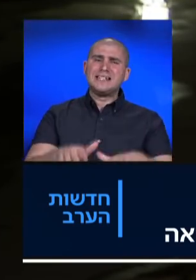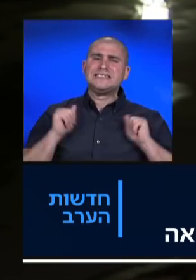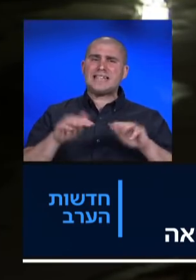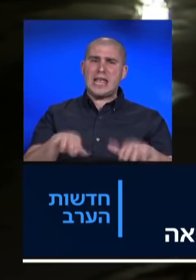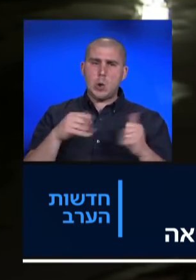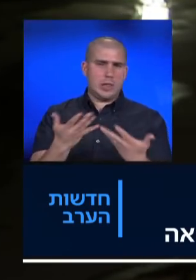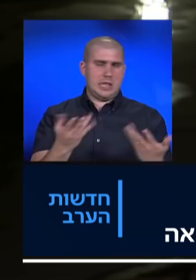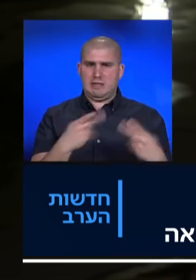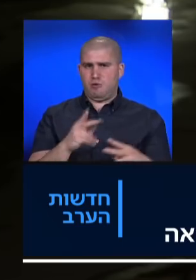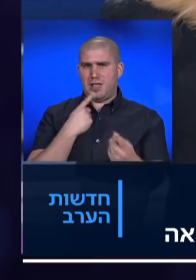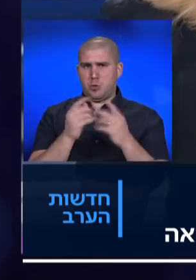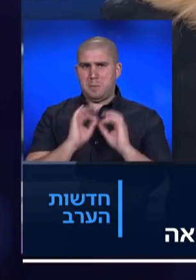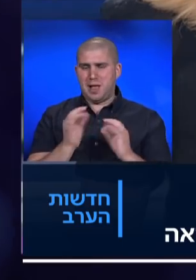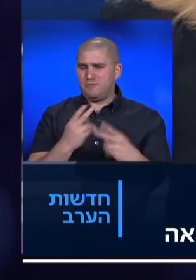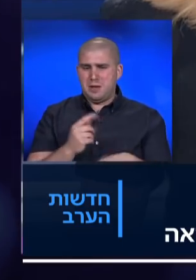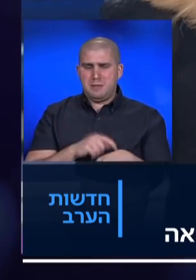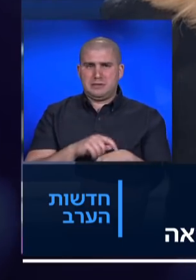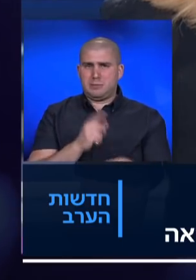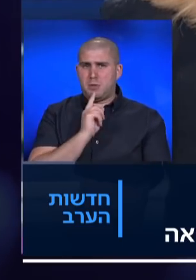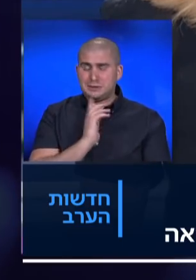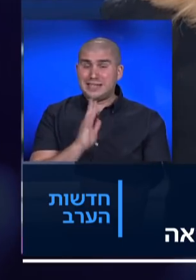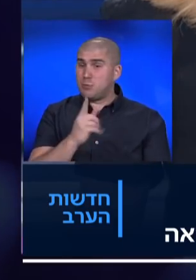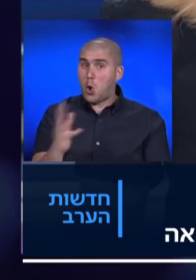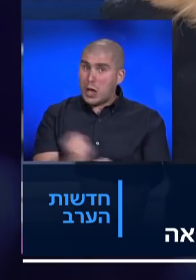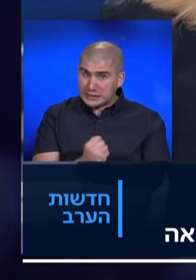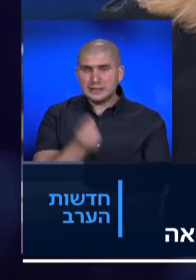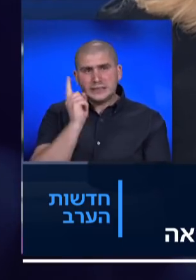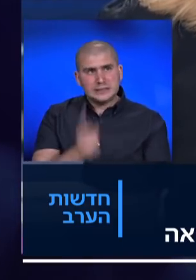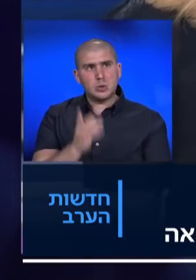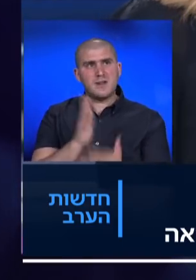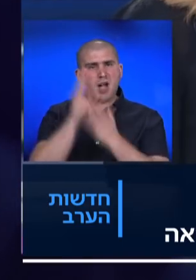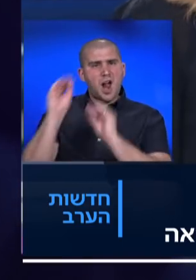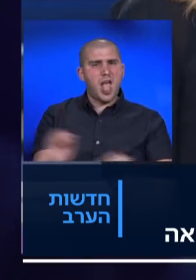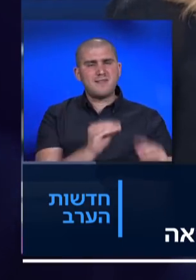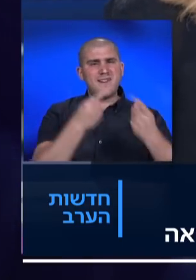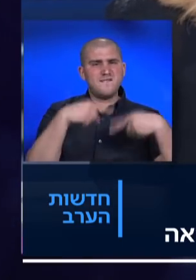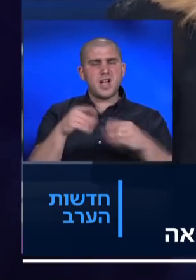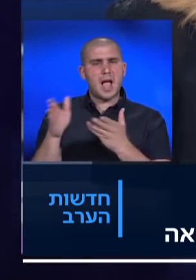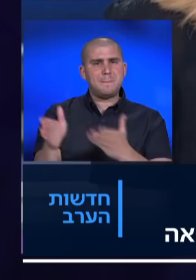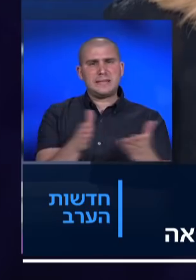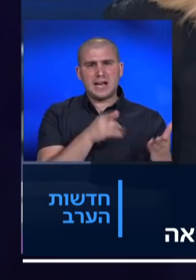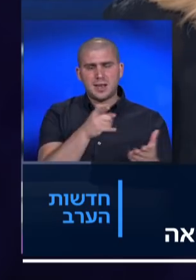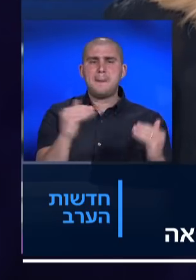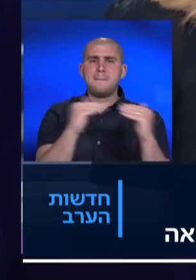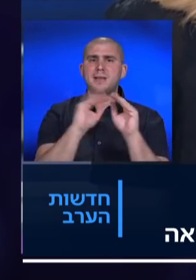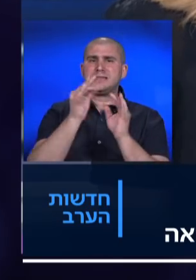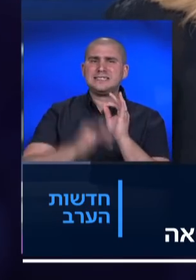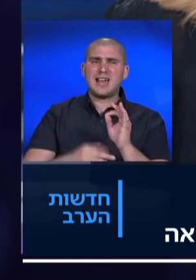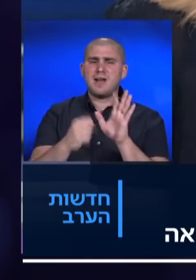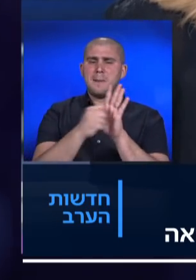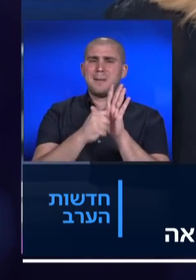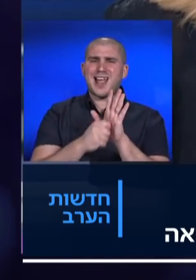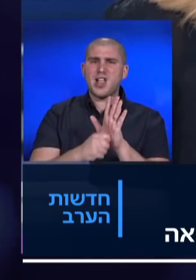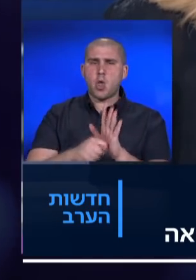בהם ולהספיק בזמן. אם הוא לא יצליח, יצטרכו לקחת את זה לוועדה המסדרת לפי סעיף בתקנון הכנסת שנועד